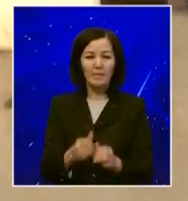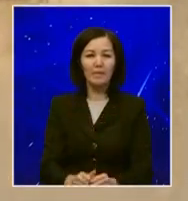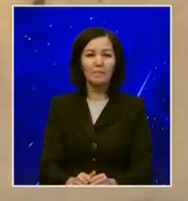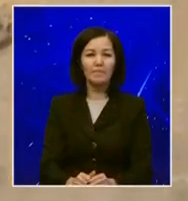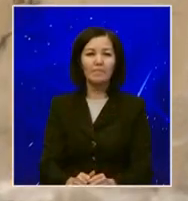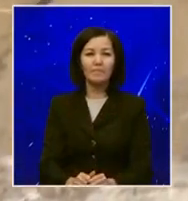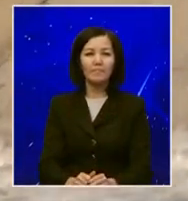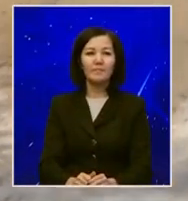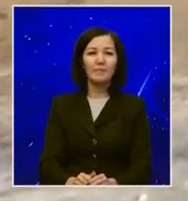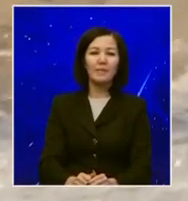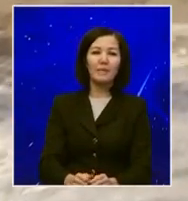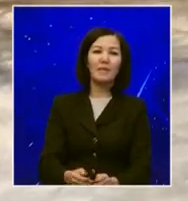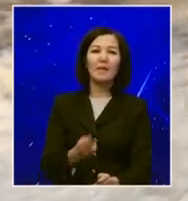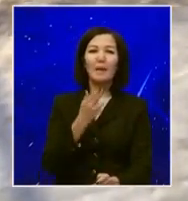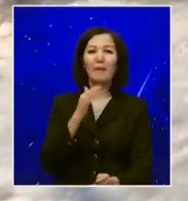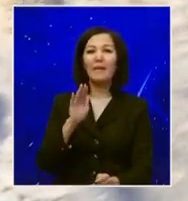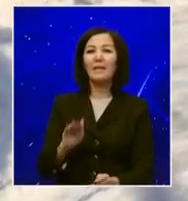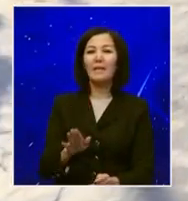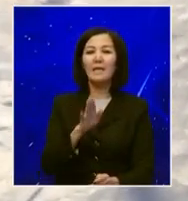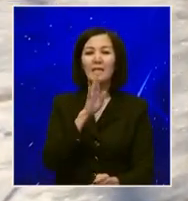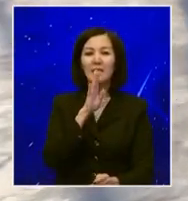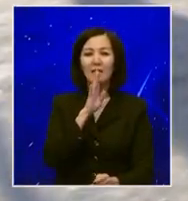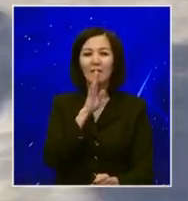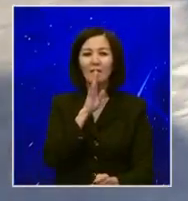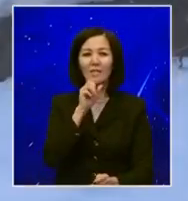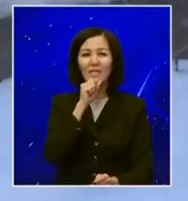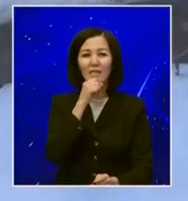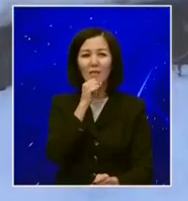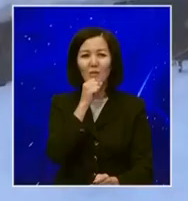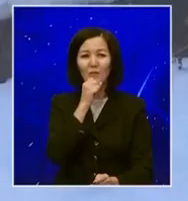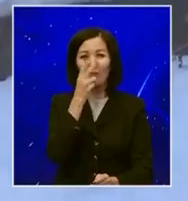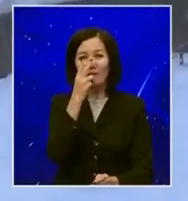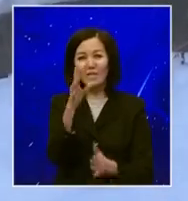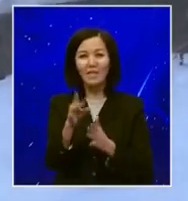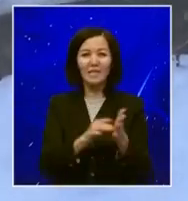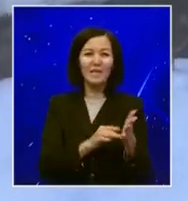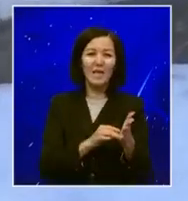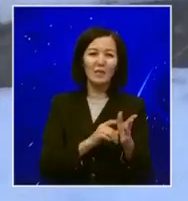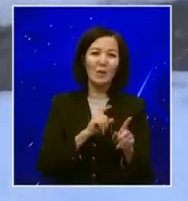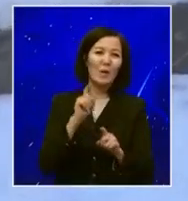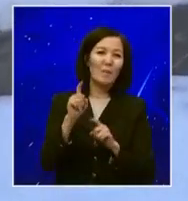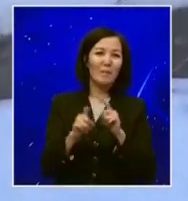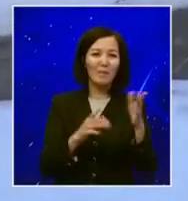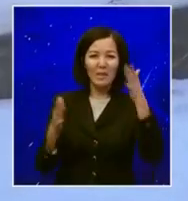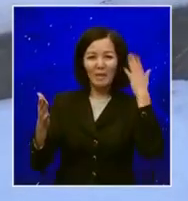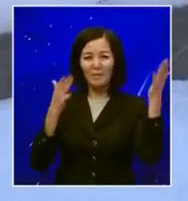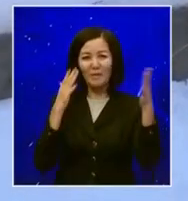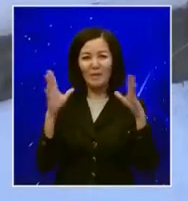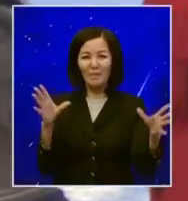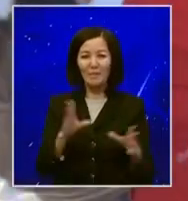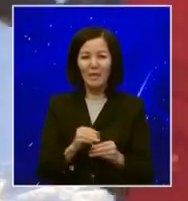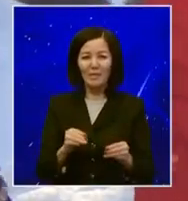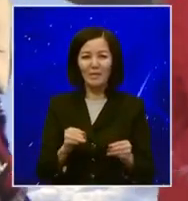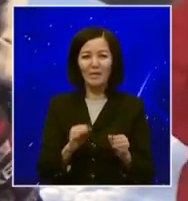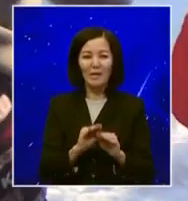маленькая, но уже смышленная Малика, едва завидев Аязату, сразу же выбежала из дома. Девочка не растерялась и захватила с собой младших,